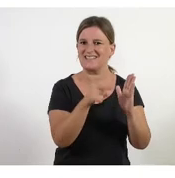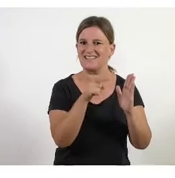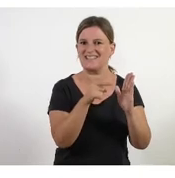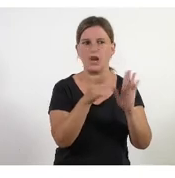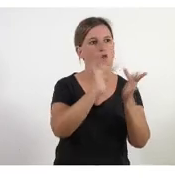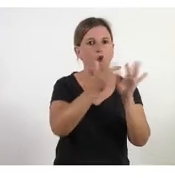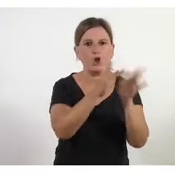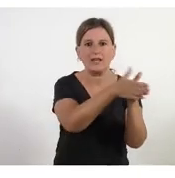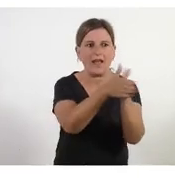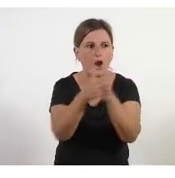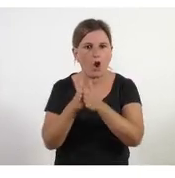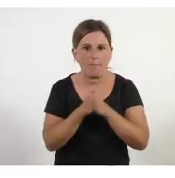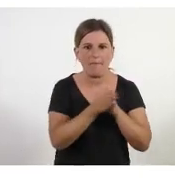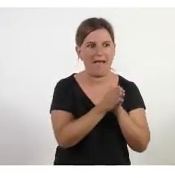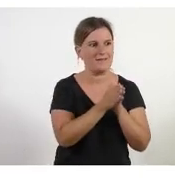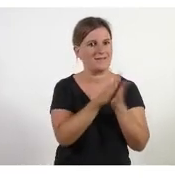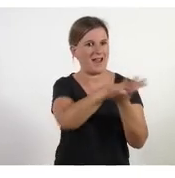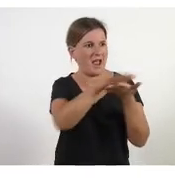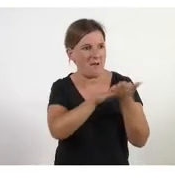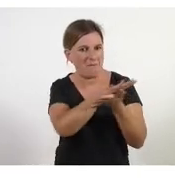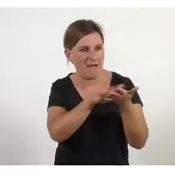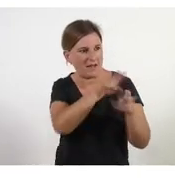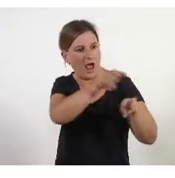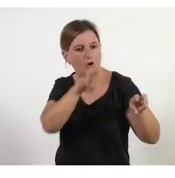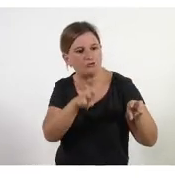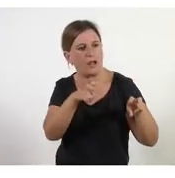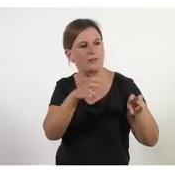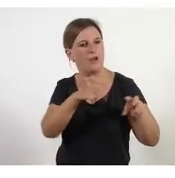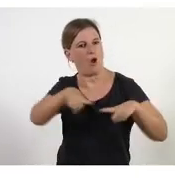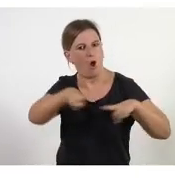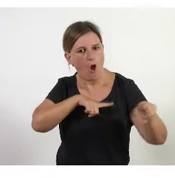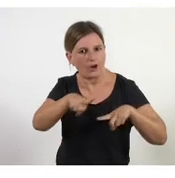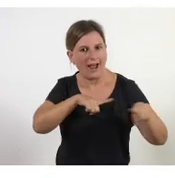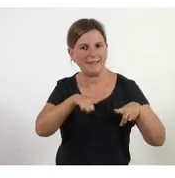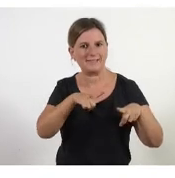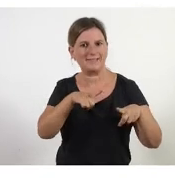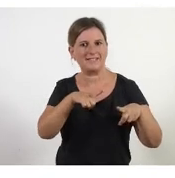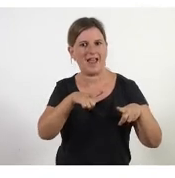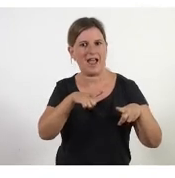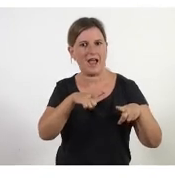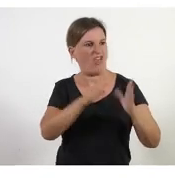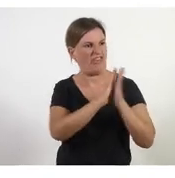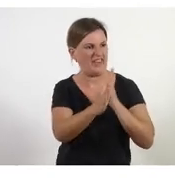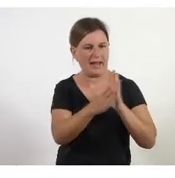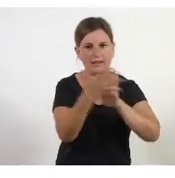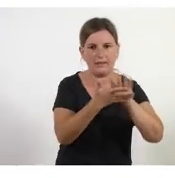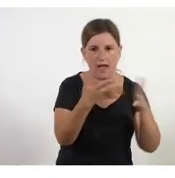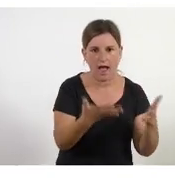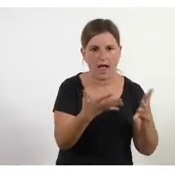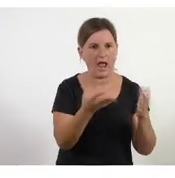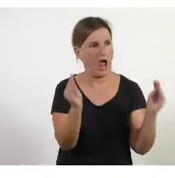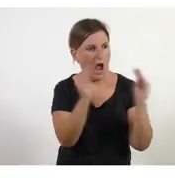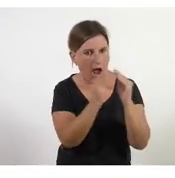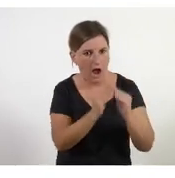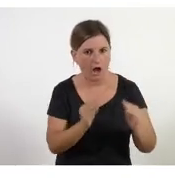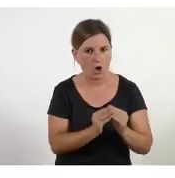amb el company del costat, organitzar-te, parlar en aquell moment, quedar amb una cosa